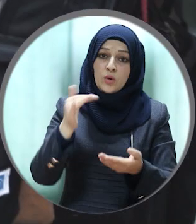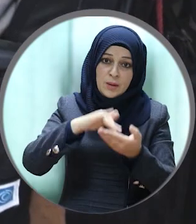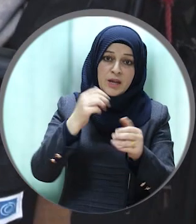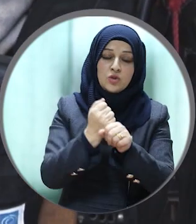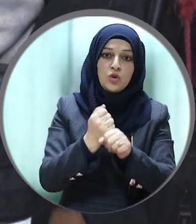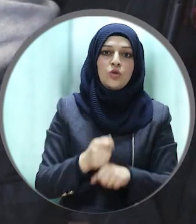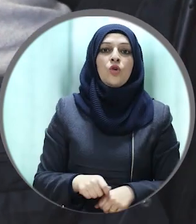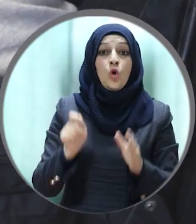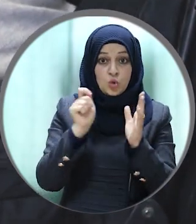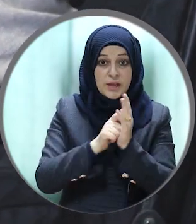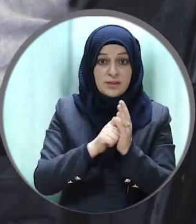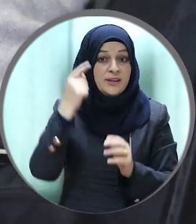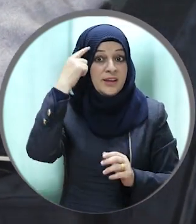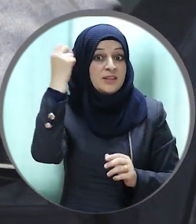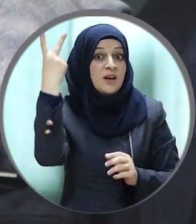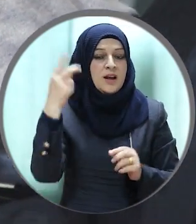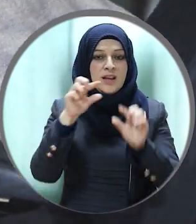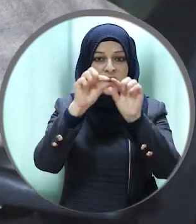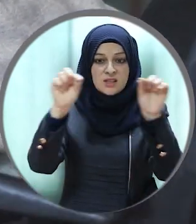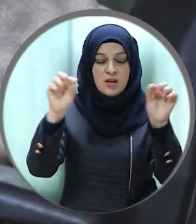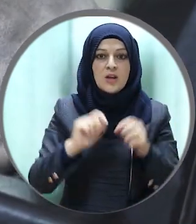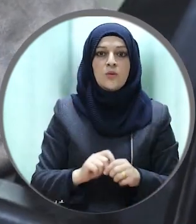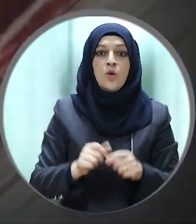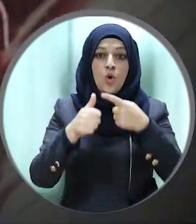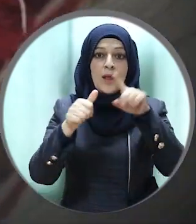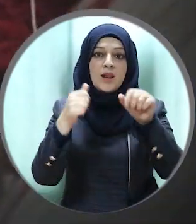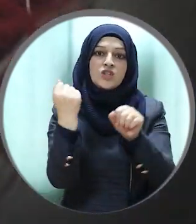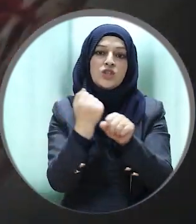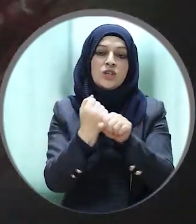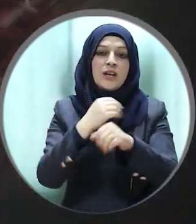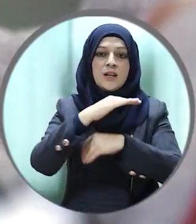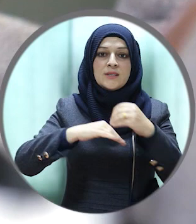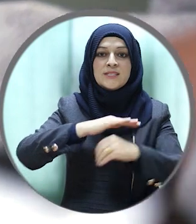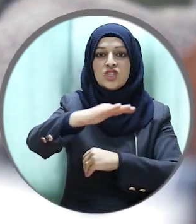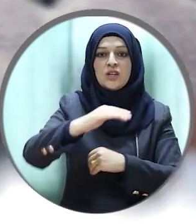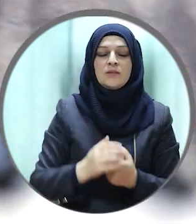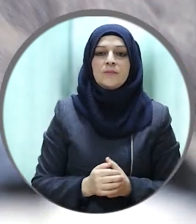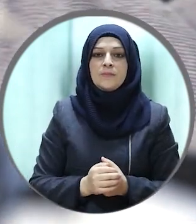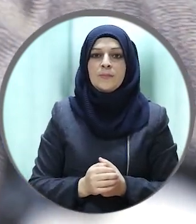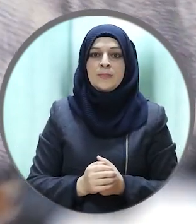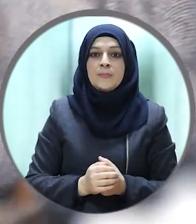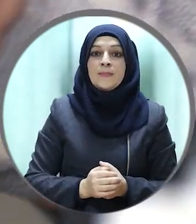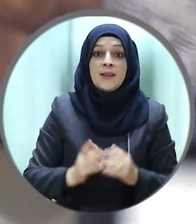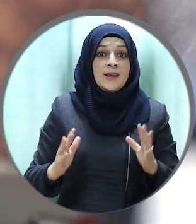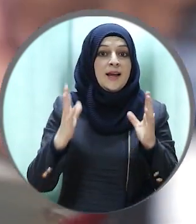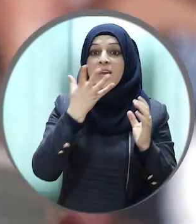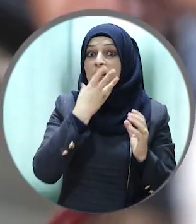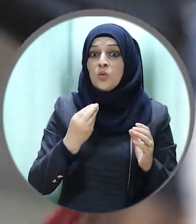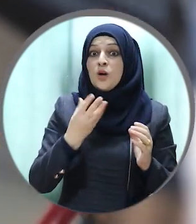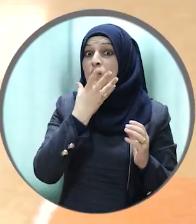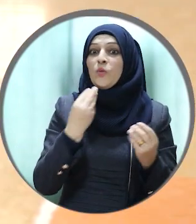بس. وفعلا اخترعت العصاية هذه اللي موجودة وبدأت أشتغل سجاد